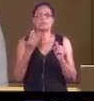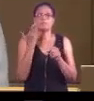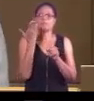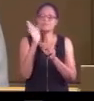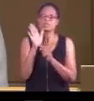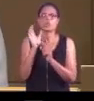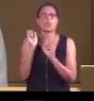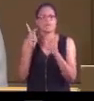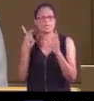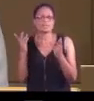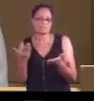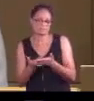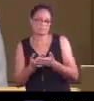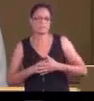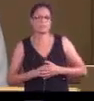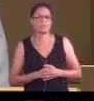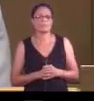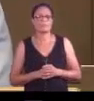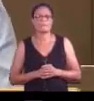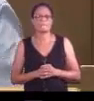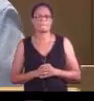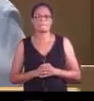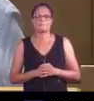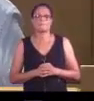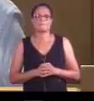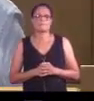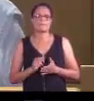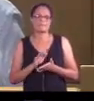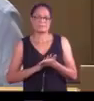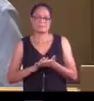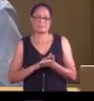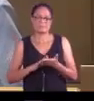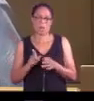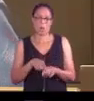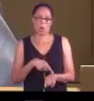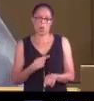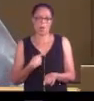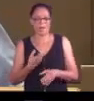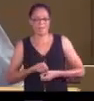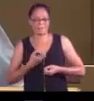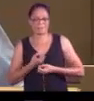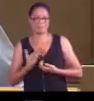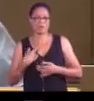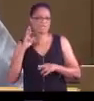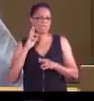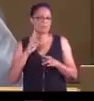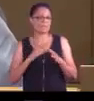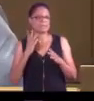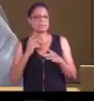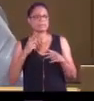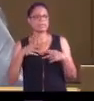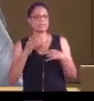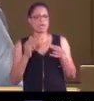ce n'est pas oui ou non à ce rapport. Voilà, je m'excuse d'avoir été un peu long, mais j'espère n'avoir pas dépassé le temps et